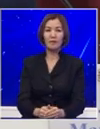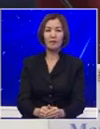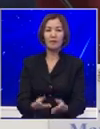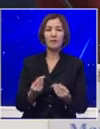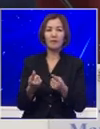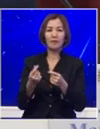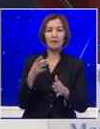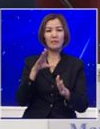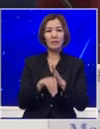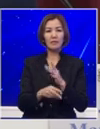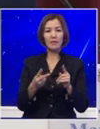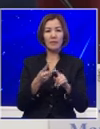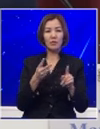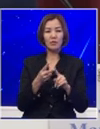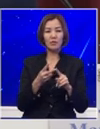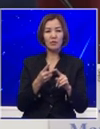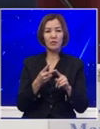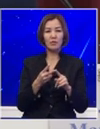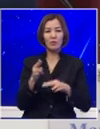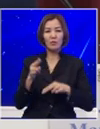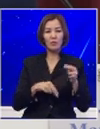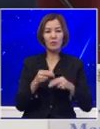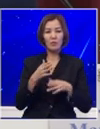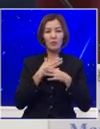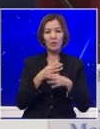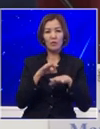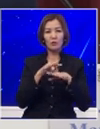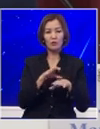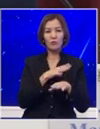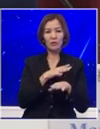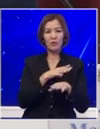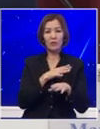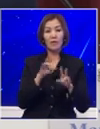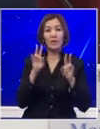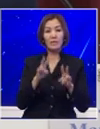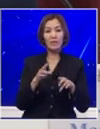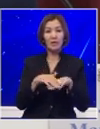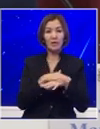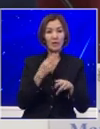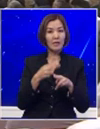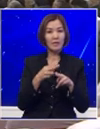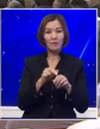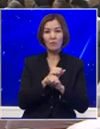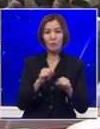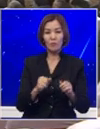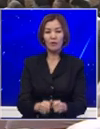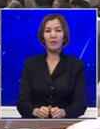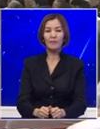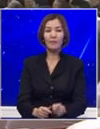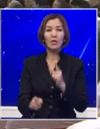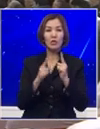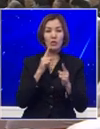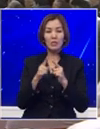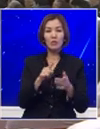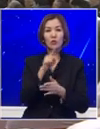инвестиция, екінші жағынан бүкіл құрылыс соның арқасында жүріп жатыр ғой. Тек мынау халыққа кедергісі болмау керек. Жиын барысында